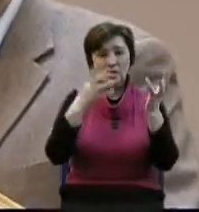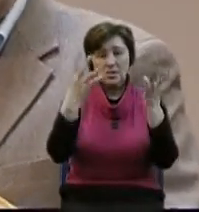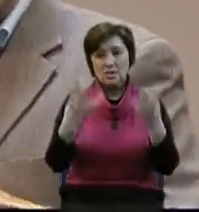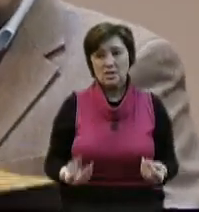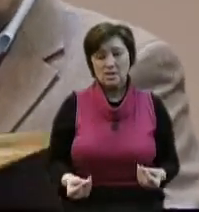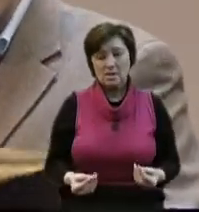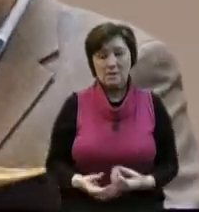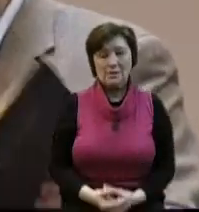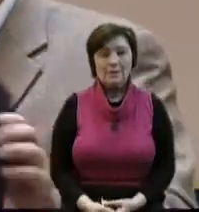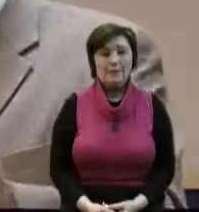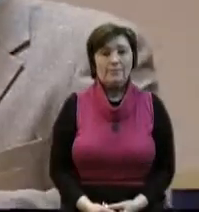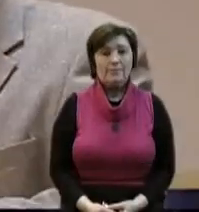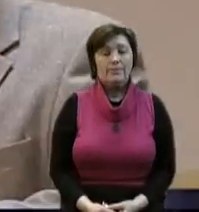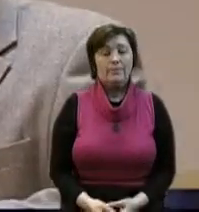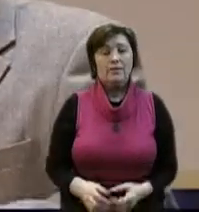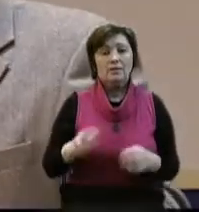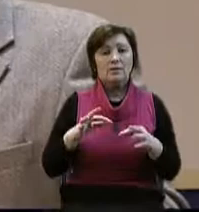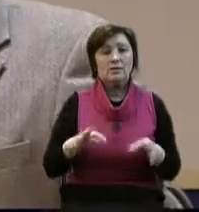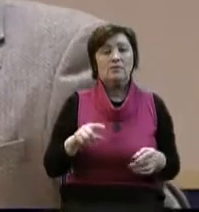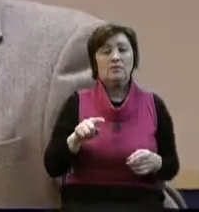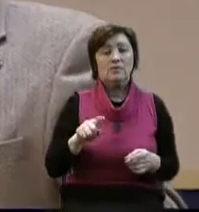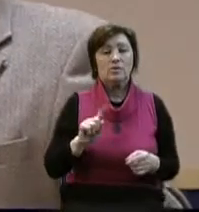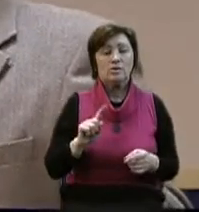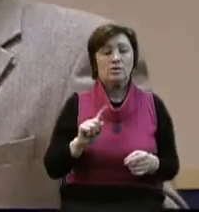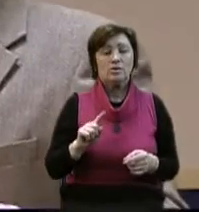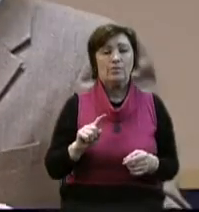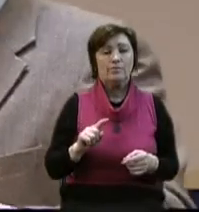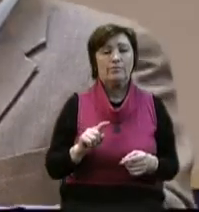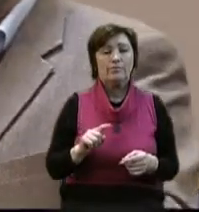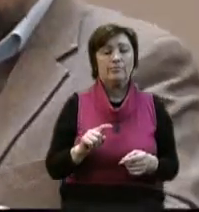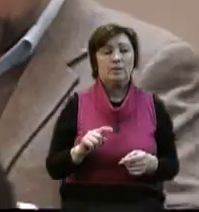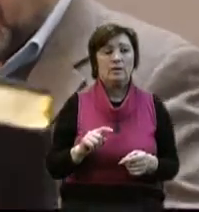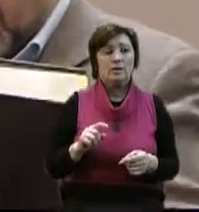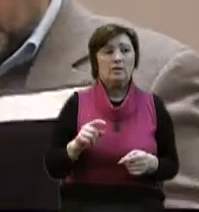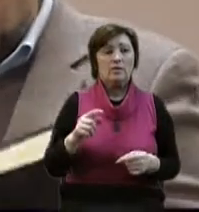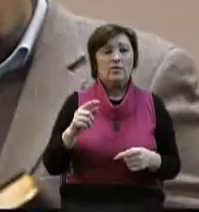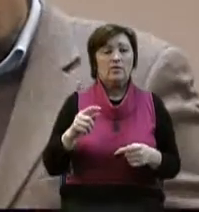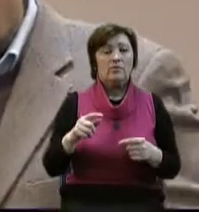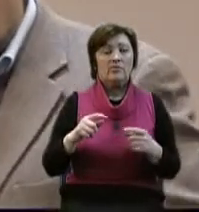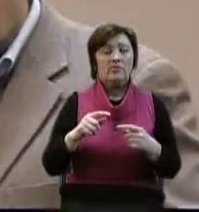6 дней. Но дело в том, что на протяжении веков